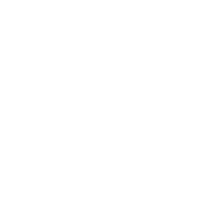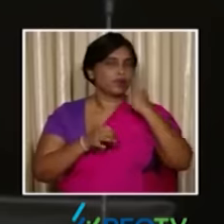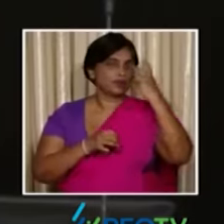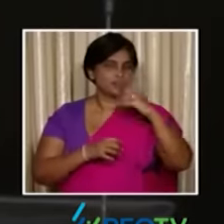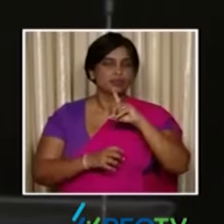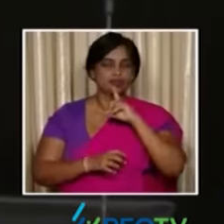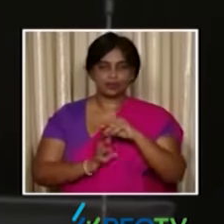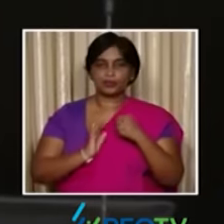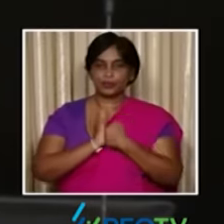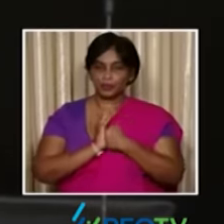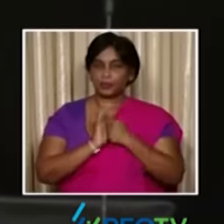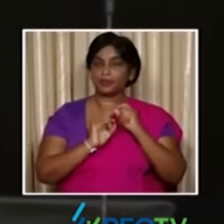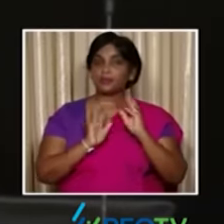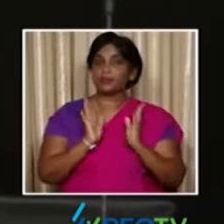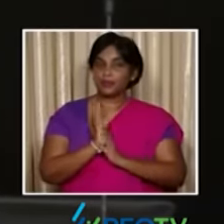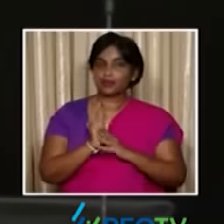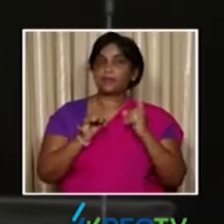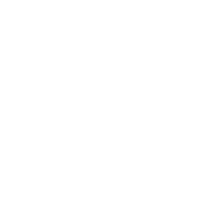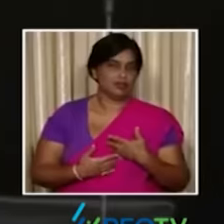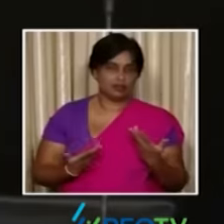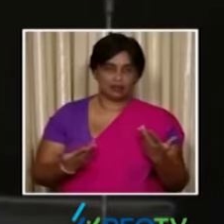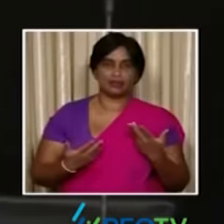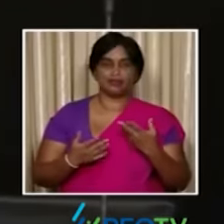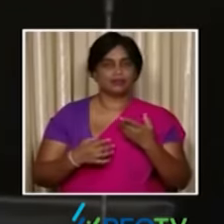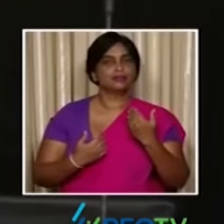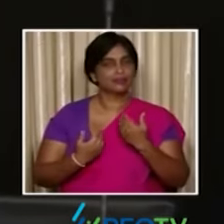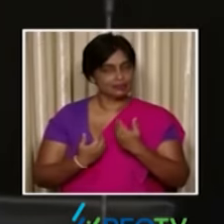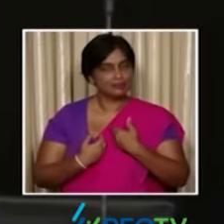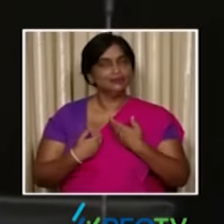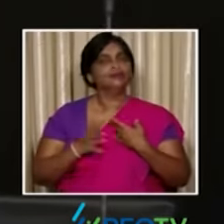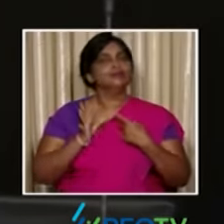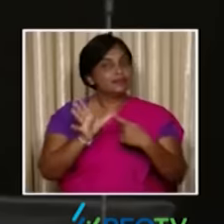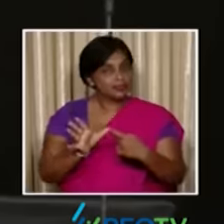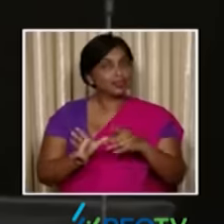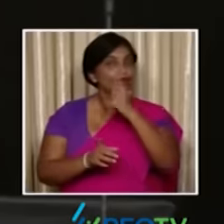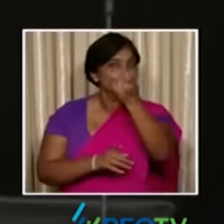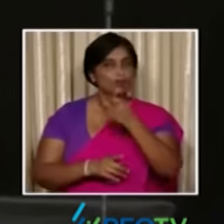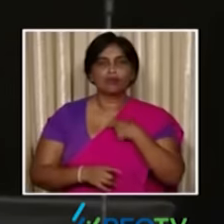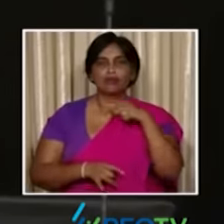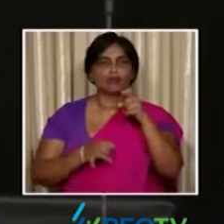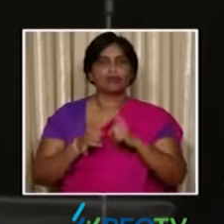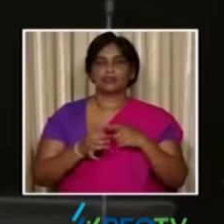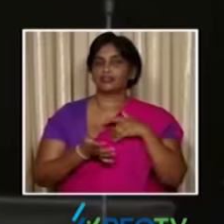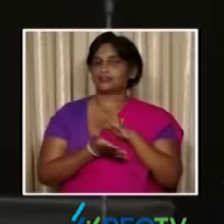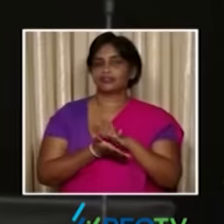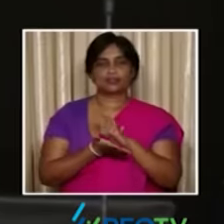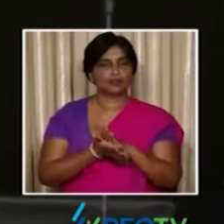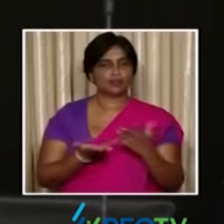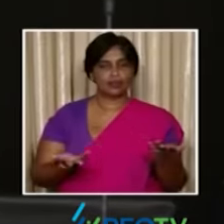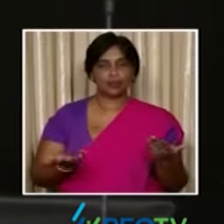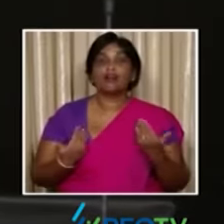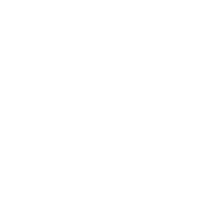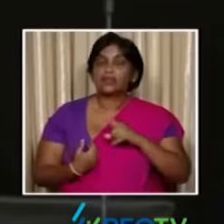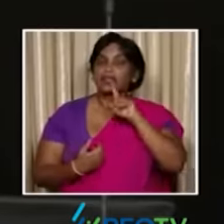කරුවා. කරු අගමැතිතුමා ප්‍රශ්නෙට උත්තරේ දෙද්දිත් මම උත්තර ලබා දෙද්දිත් මට කිව්වා මේ ප්‍රශ්නෙට සතුටු වෙන්නේ නැහැ. ඉතින්